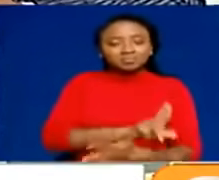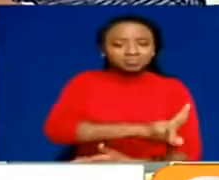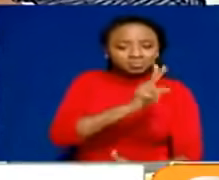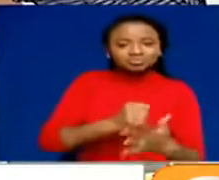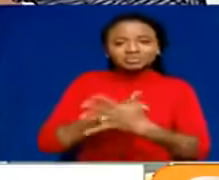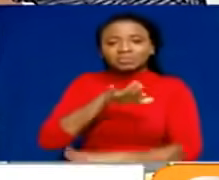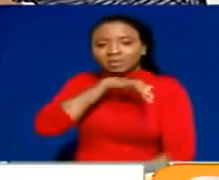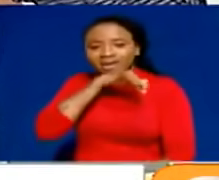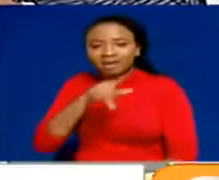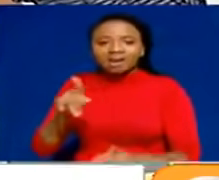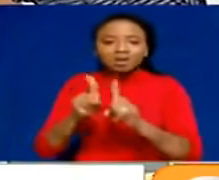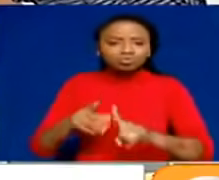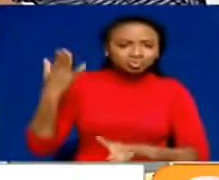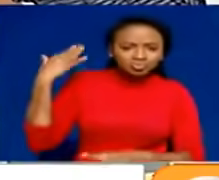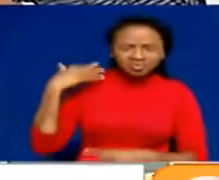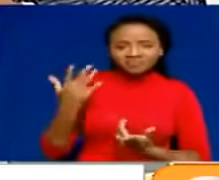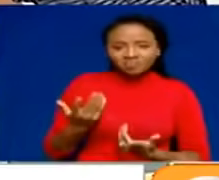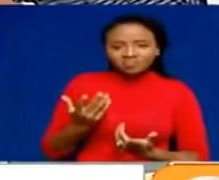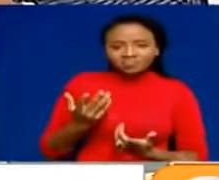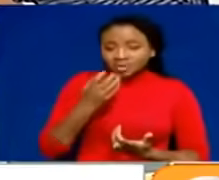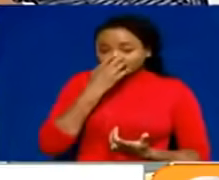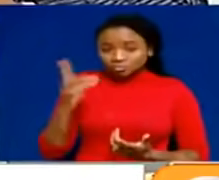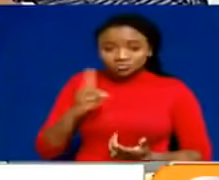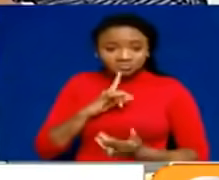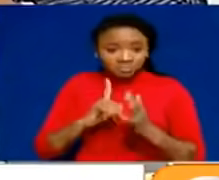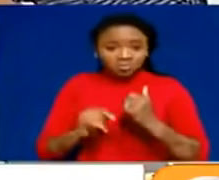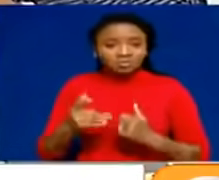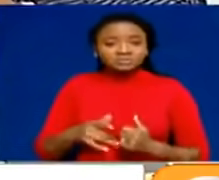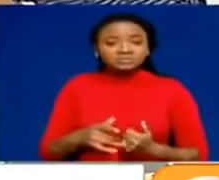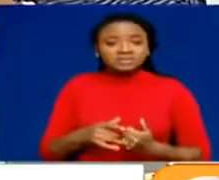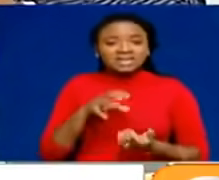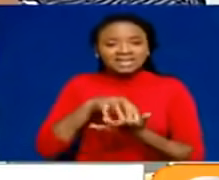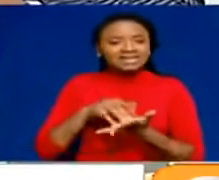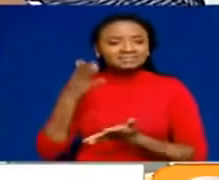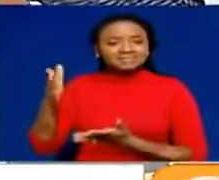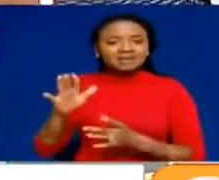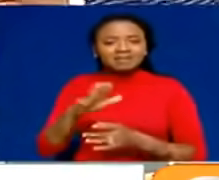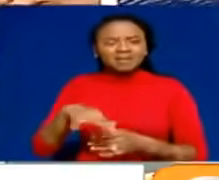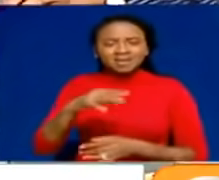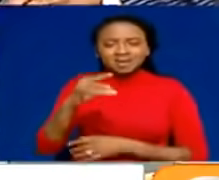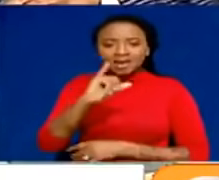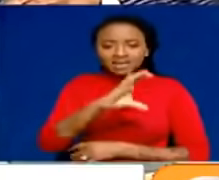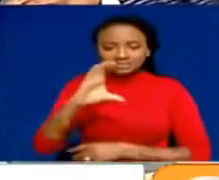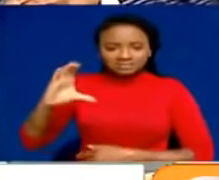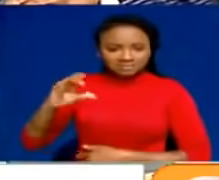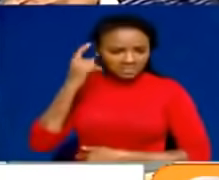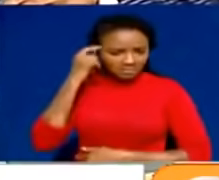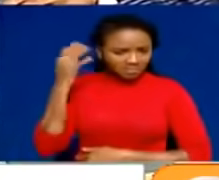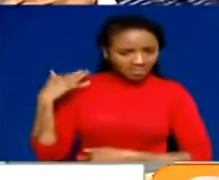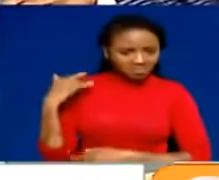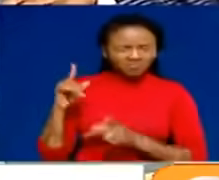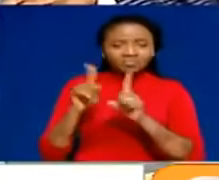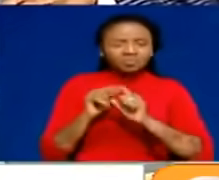mkono Rais Uhuru Kenyatta na hata Raila Odinga hapo awali. Na Ruto akizungumzia kesi ya nusra, afungwe ya the Hague na